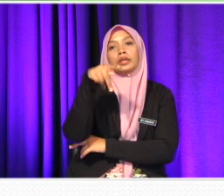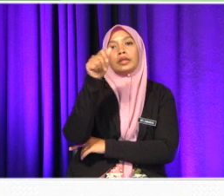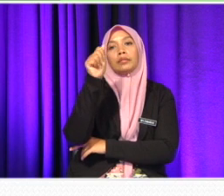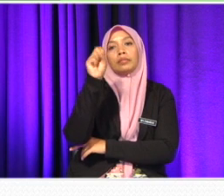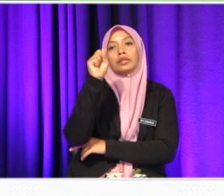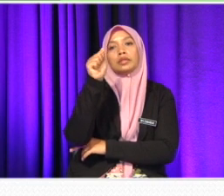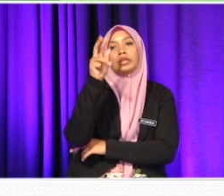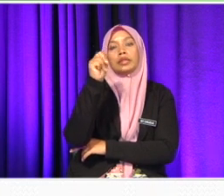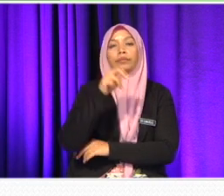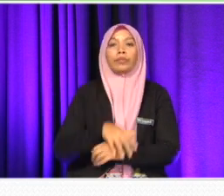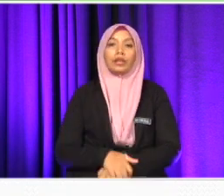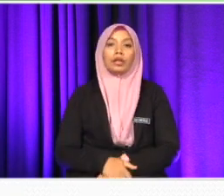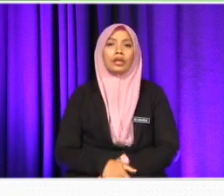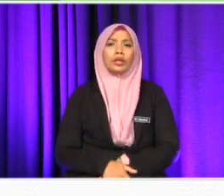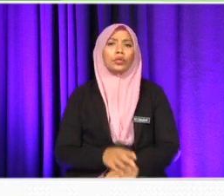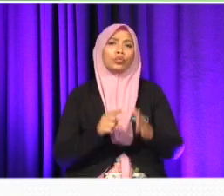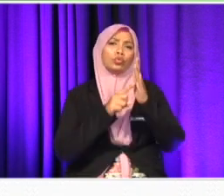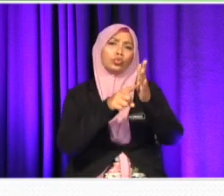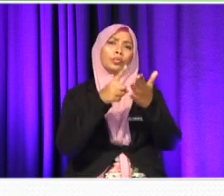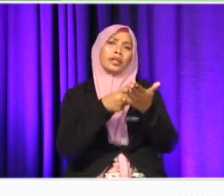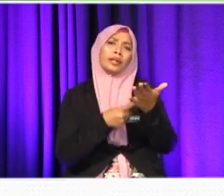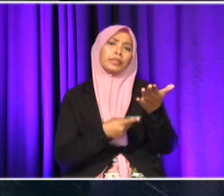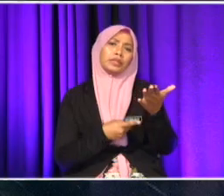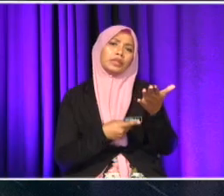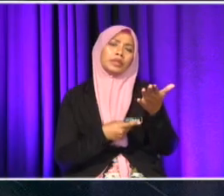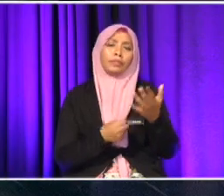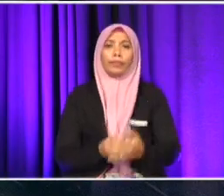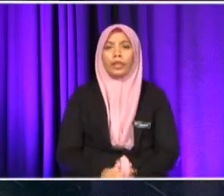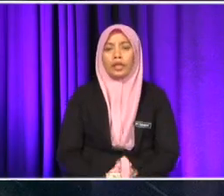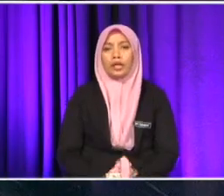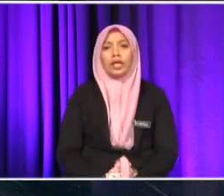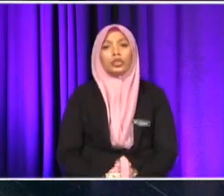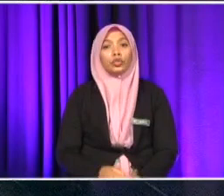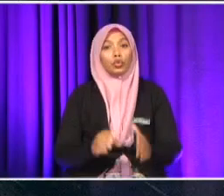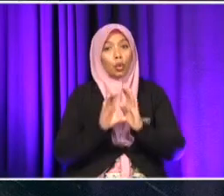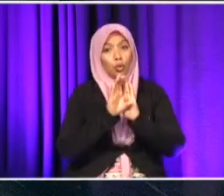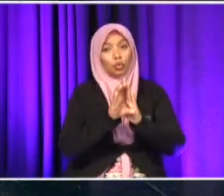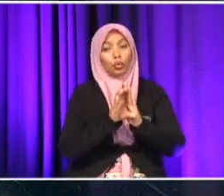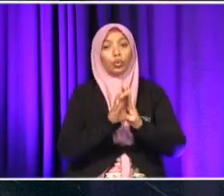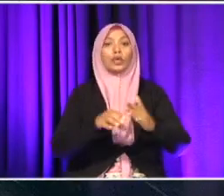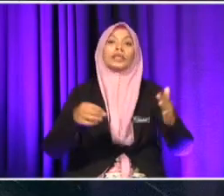saya ini merujuk kepada apa aku mah Beli cube papasan Ini jago kalau terlibat yang kemalangan